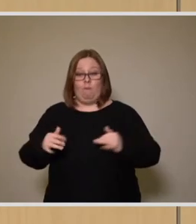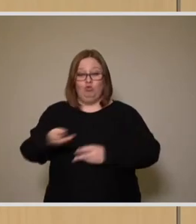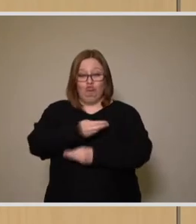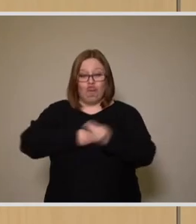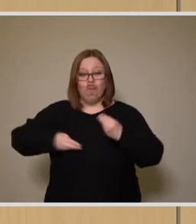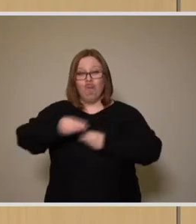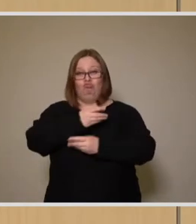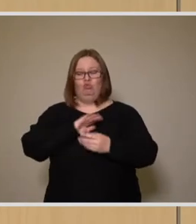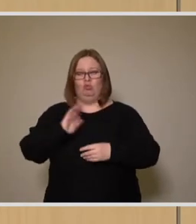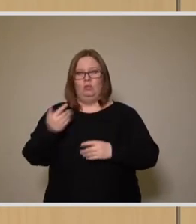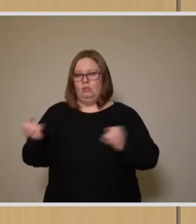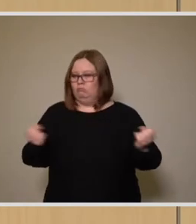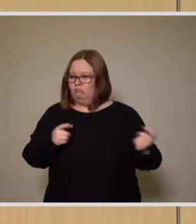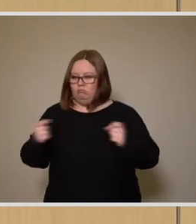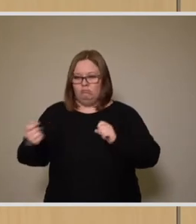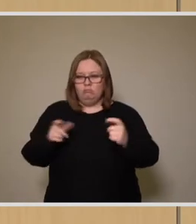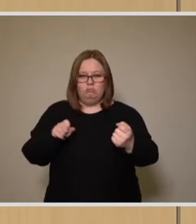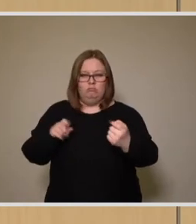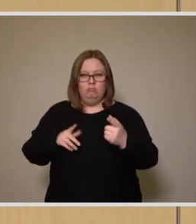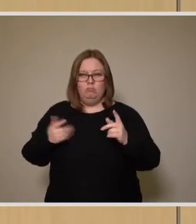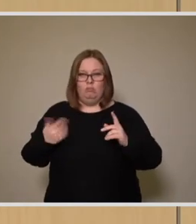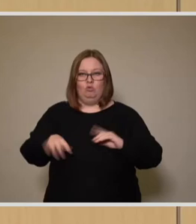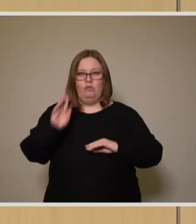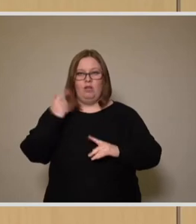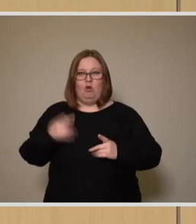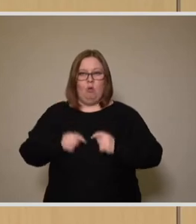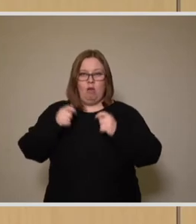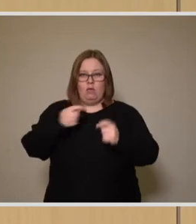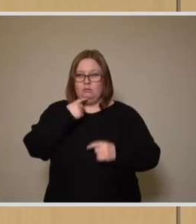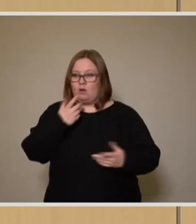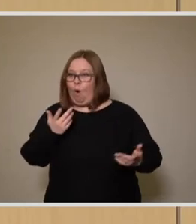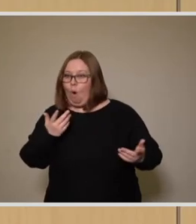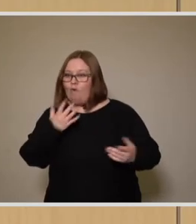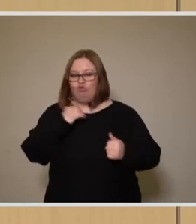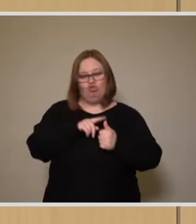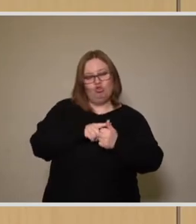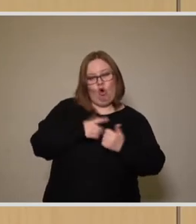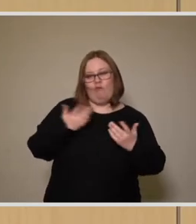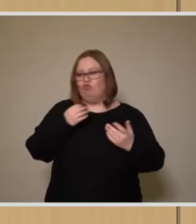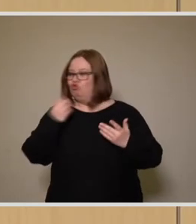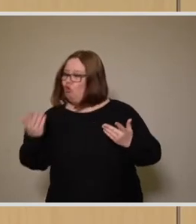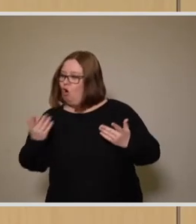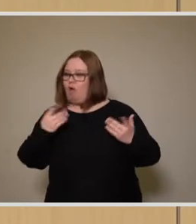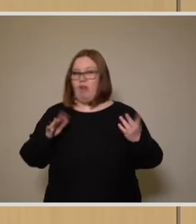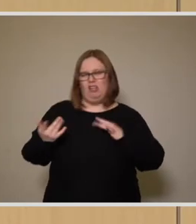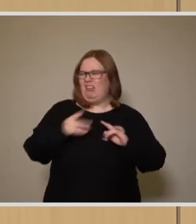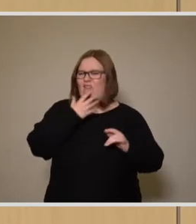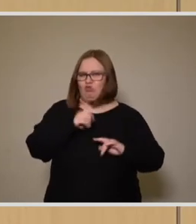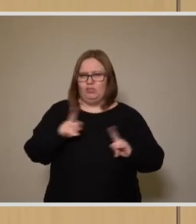auch Input geben, je mehr sie vielleicht mit einem Antrag sagen, wir wollen das so oder wir wollen das so oder das wollen wir